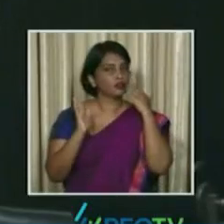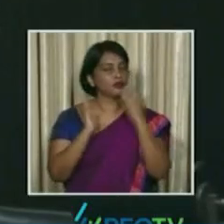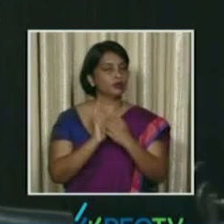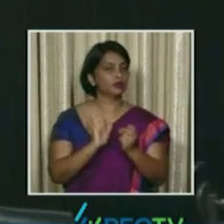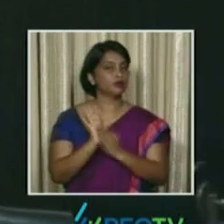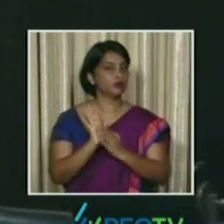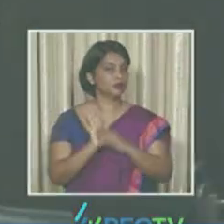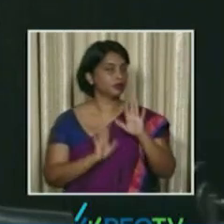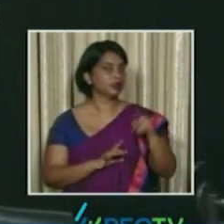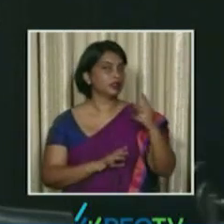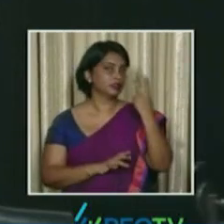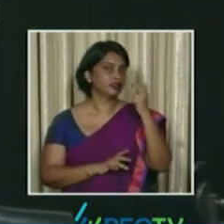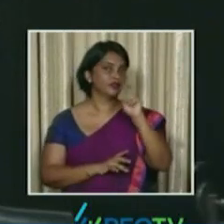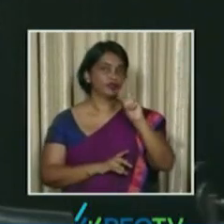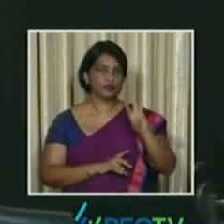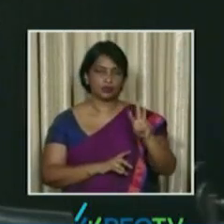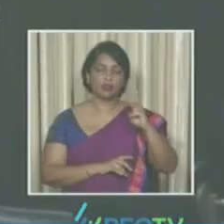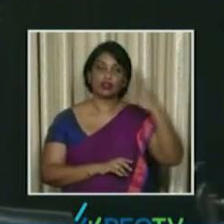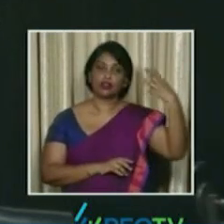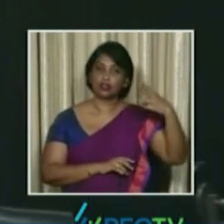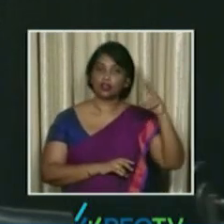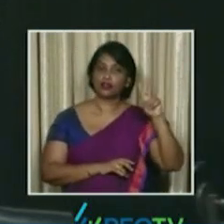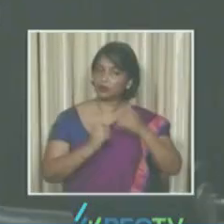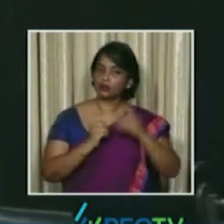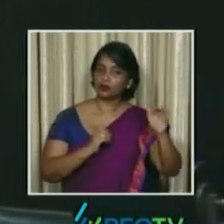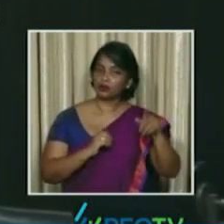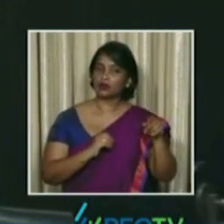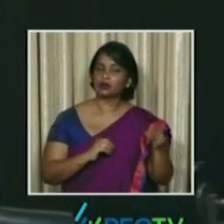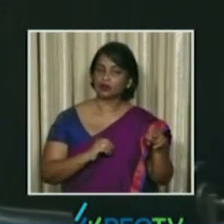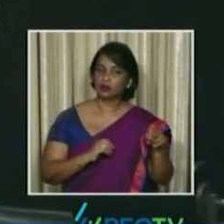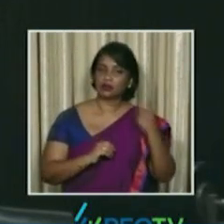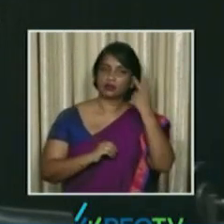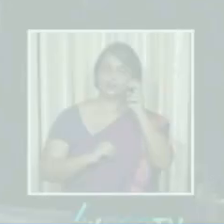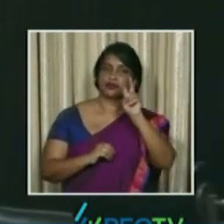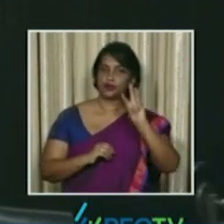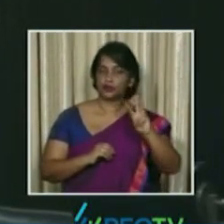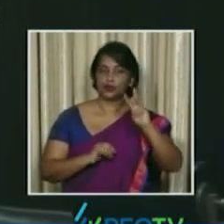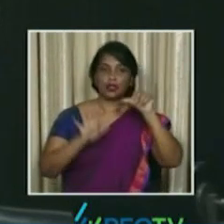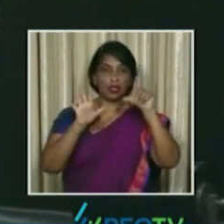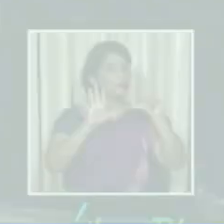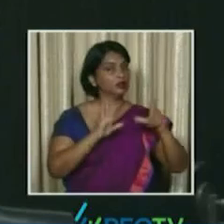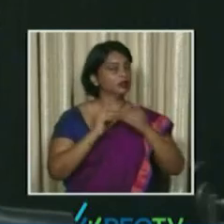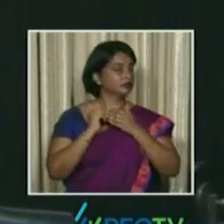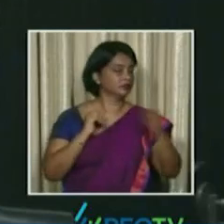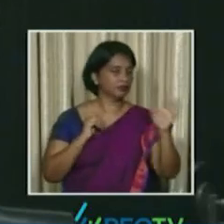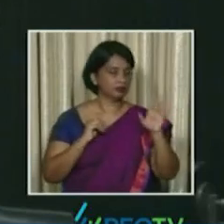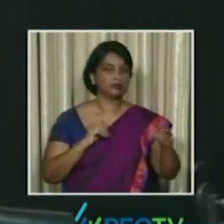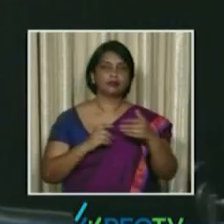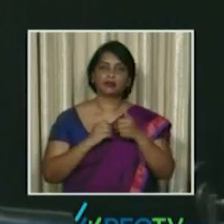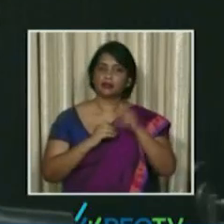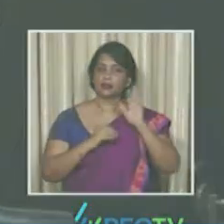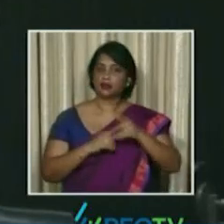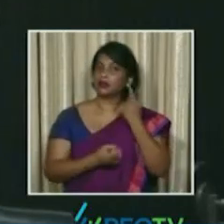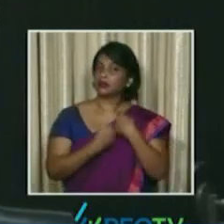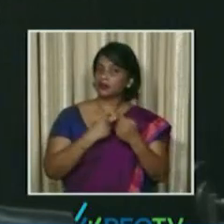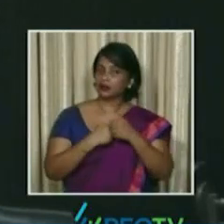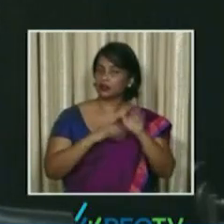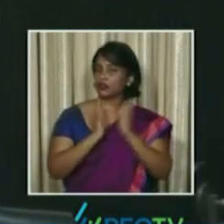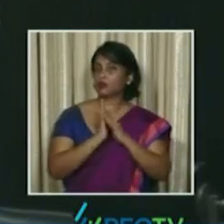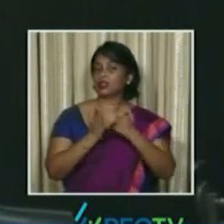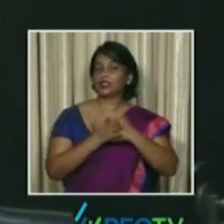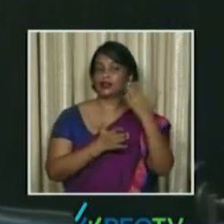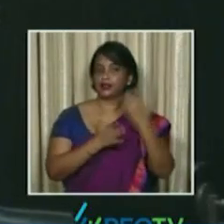සභාව විසින් 2023/03/23 දින සිට 2023/07/07 දින දක්වා සිදු කරන ලද විමර්ශන ඇතුළත්